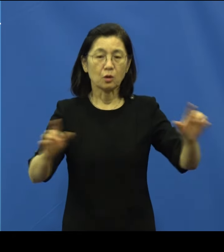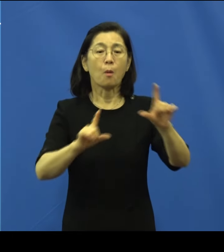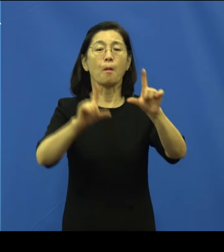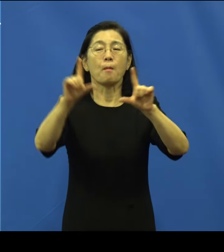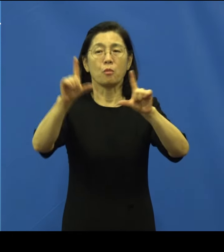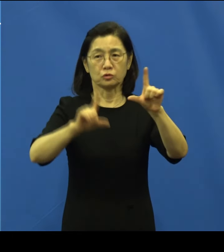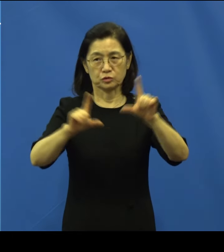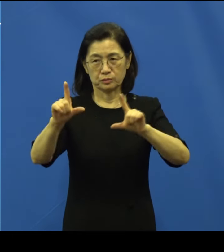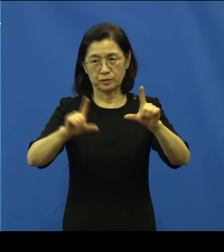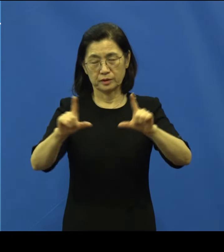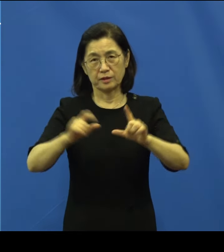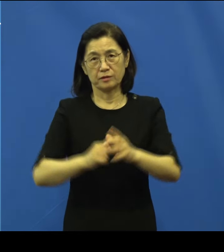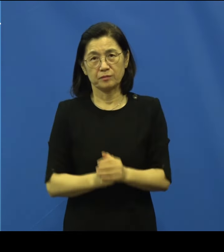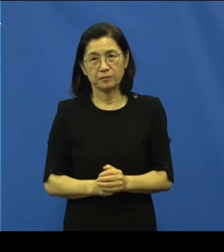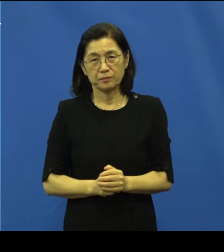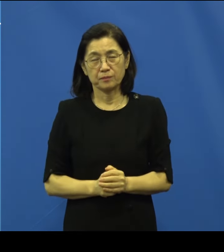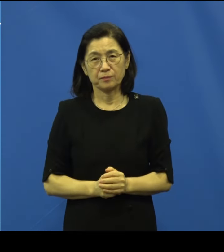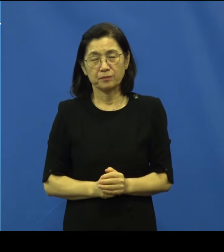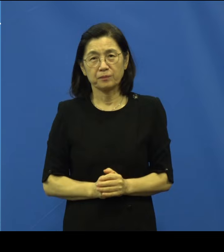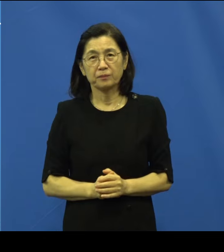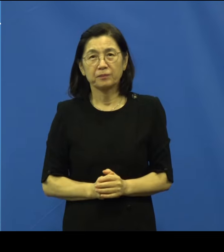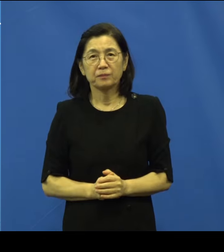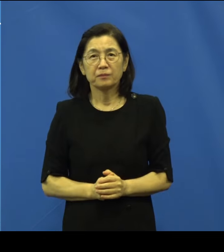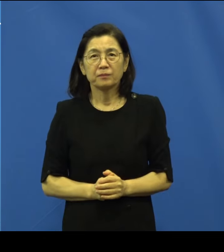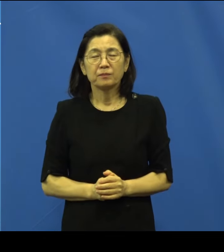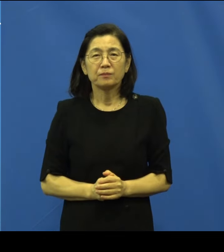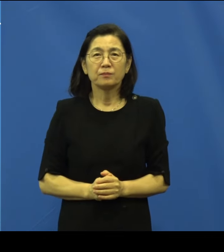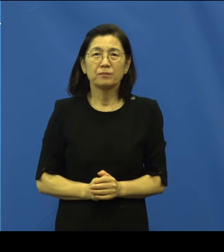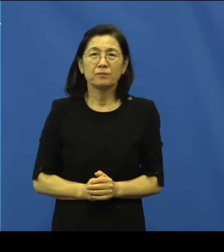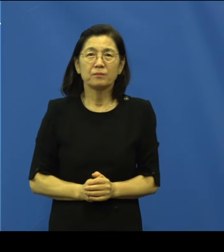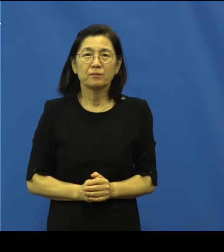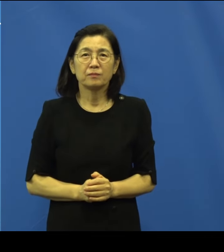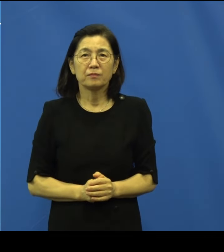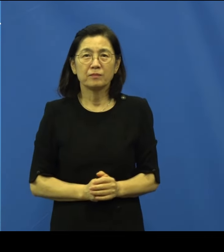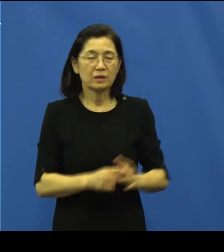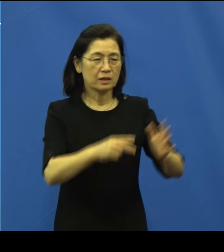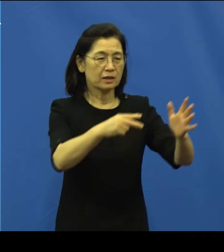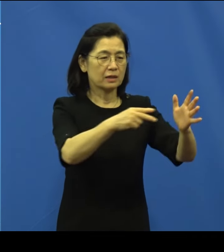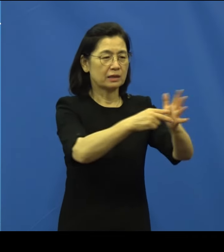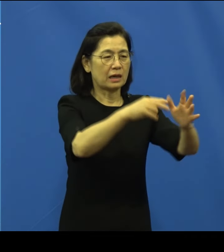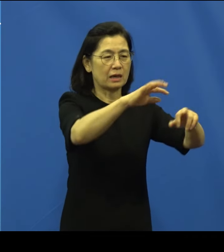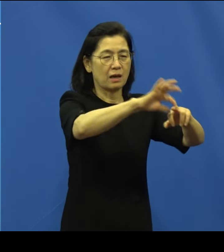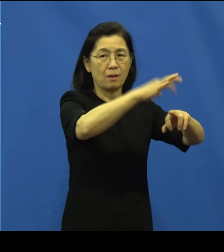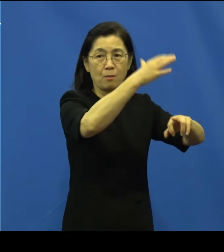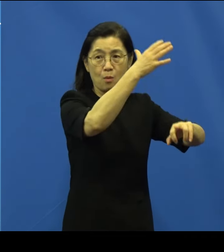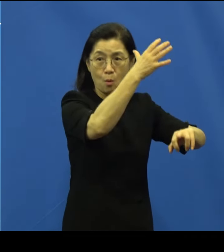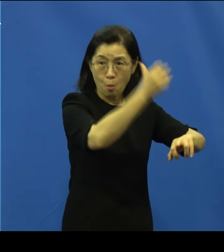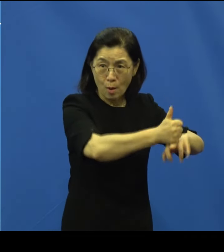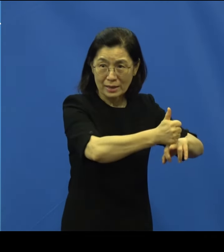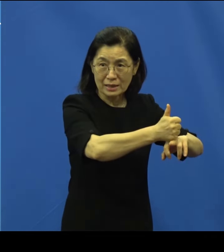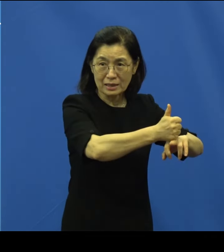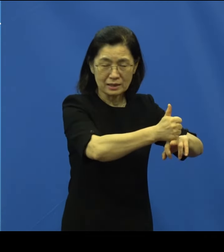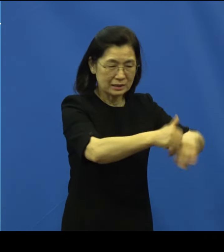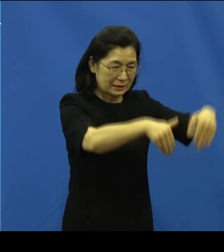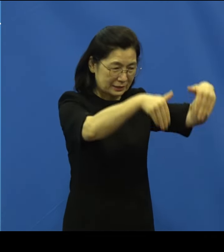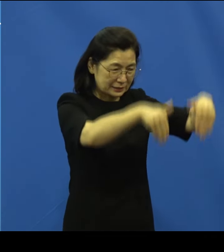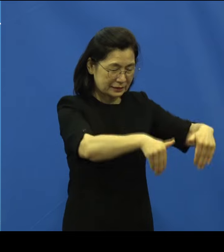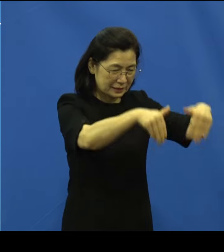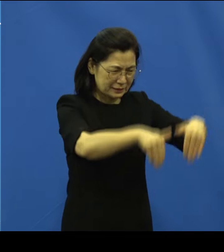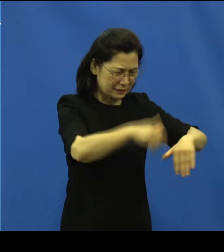이제 관계 속에서 우리가 생각해 봐야 돼요. 아람 왕이 신하들과 이제 작전을 짜는 겁니다. 우리가